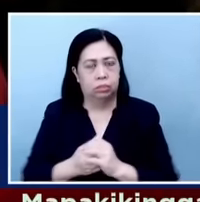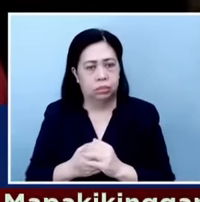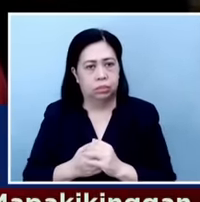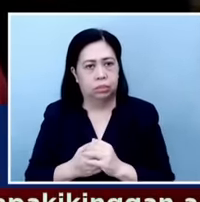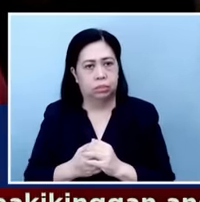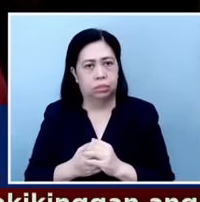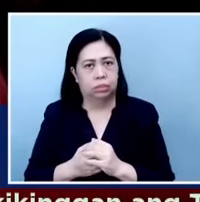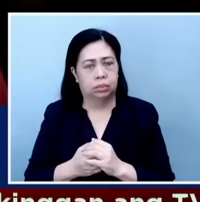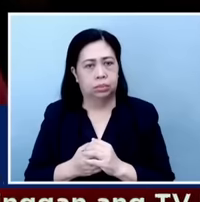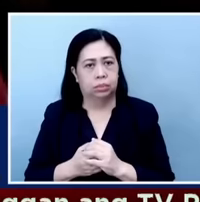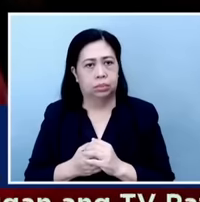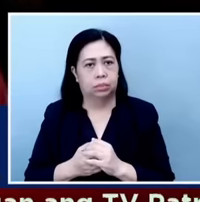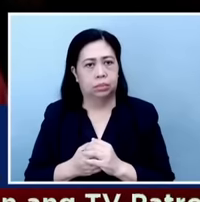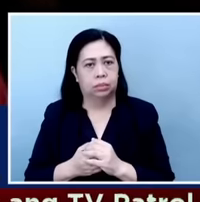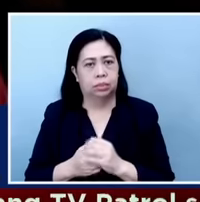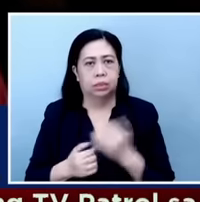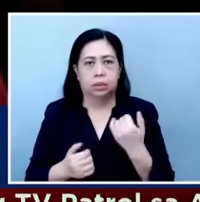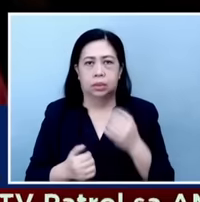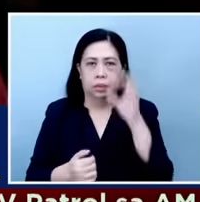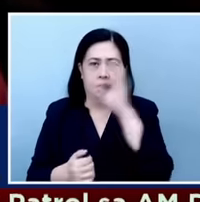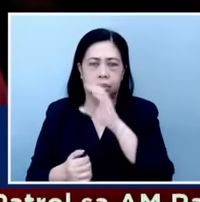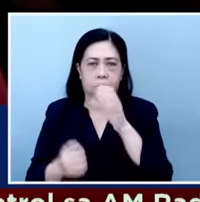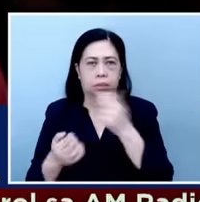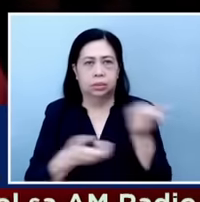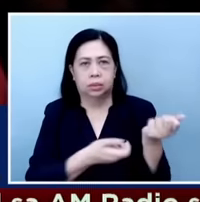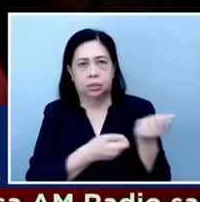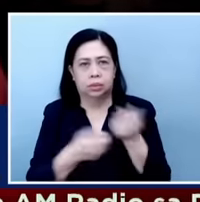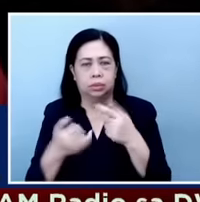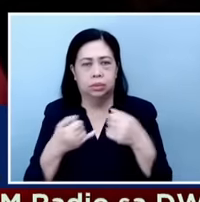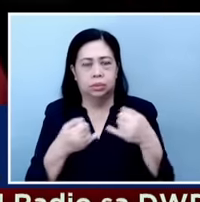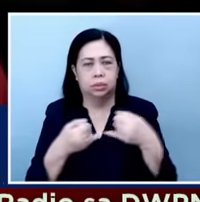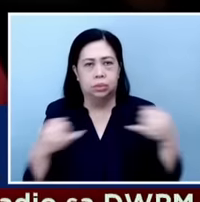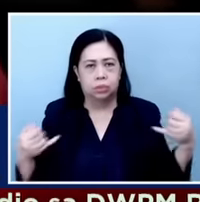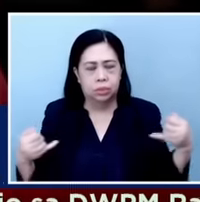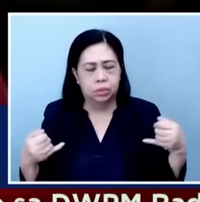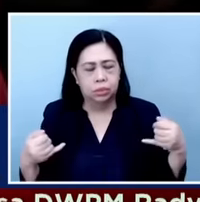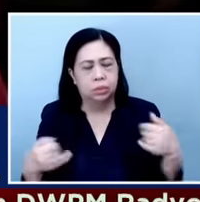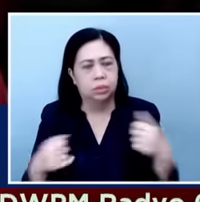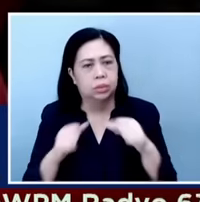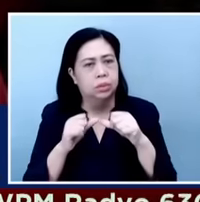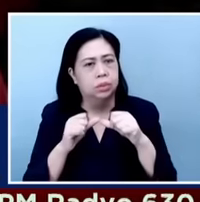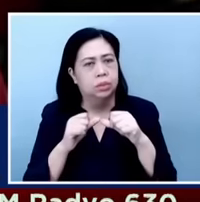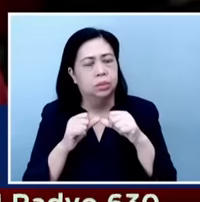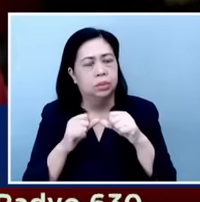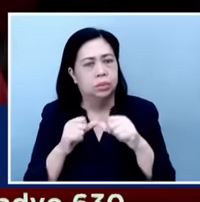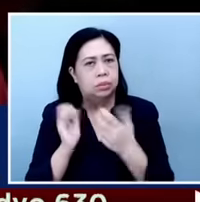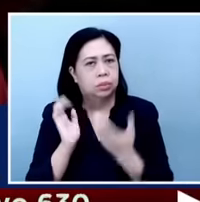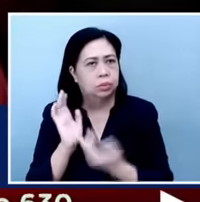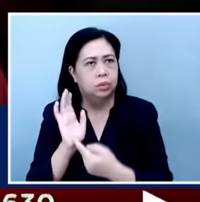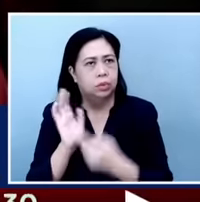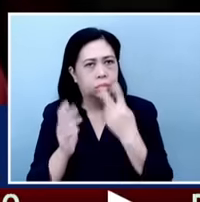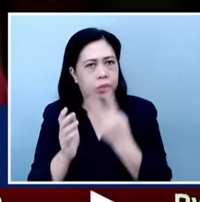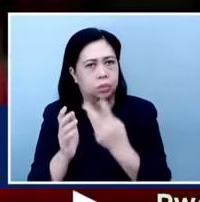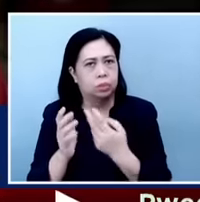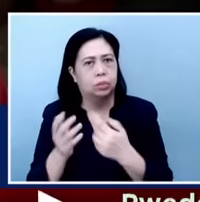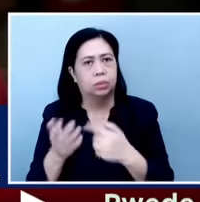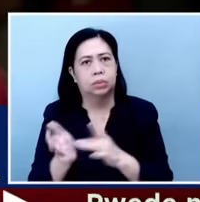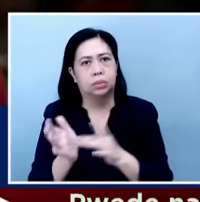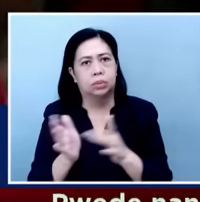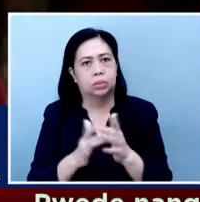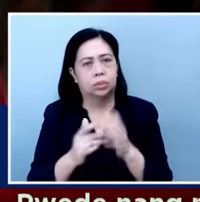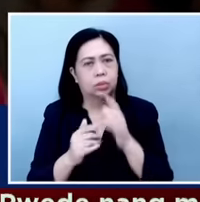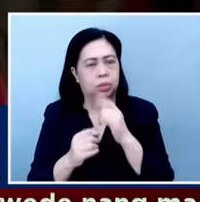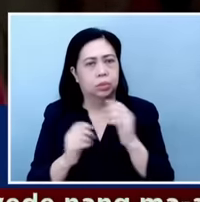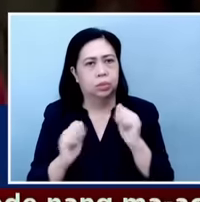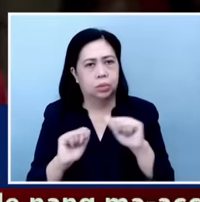Sa paghatak natin ng lubid, ipakita natin si Jesus na